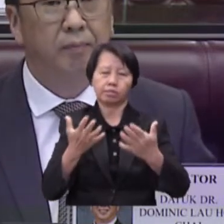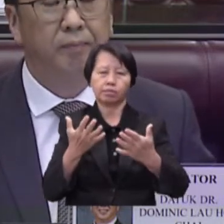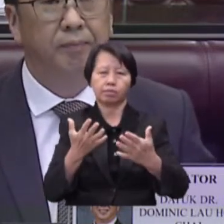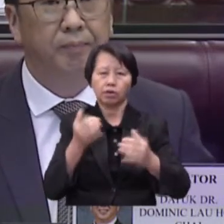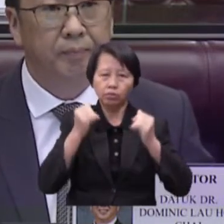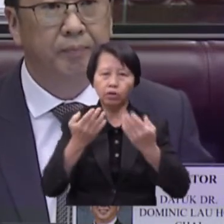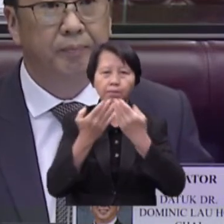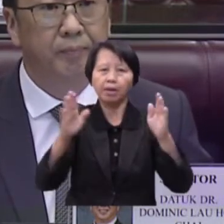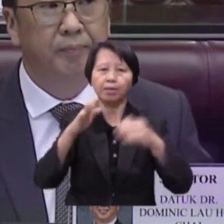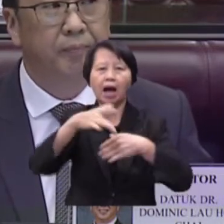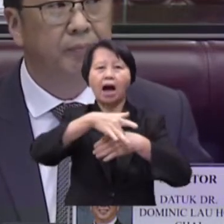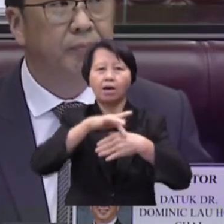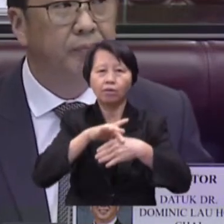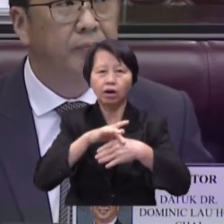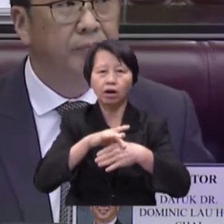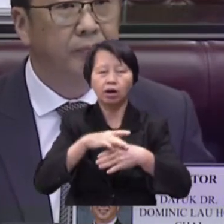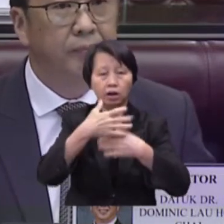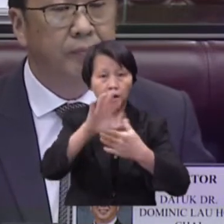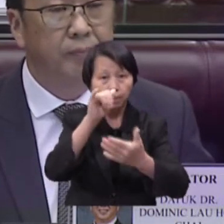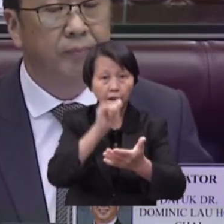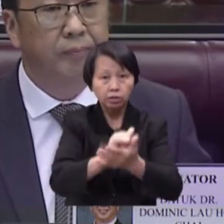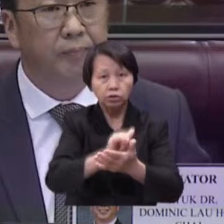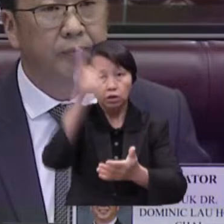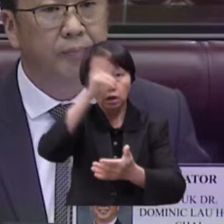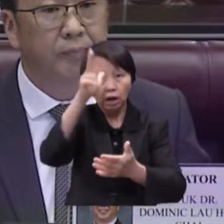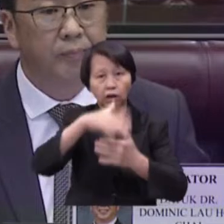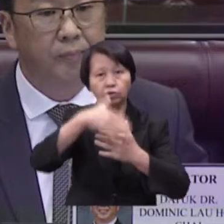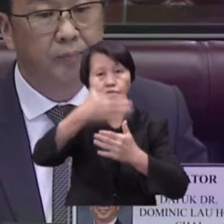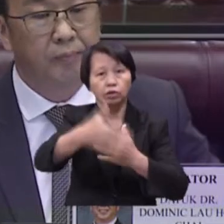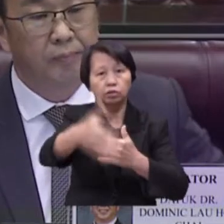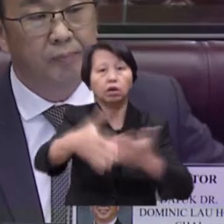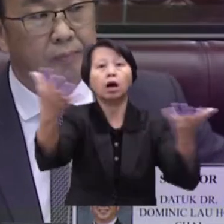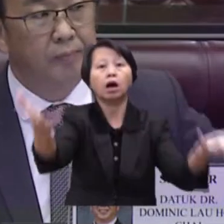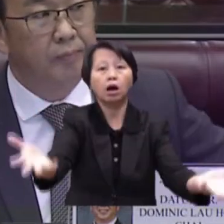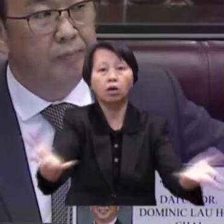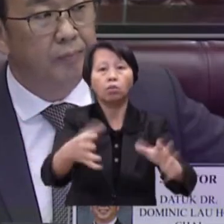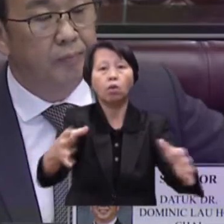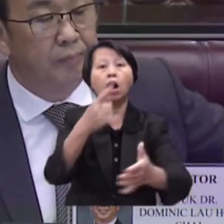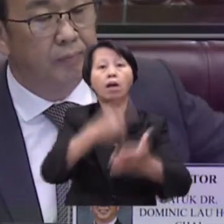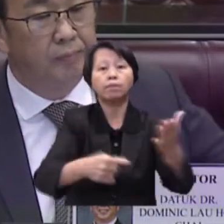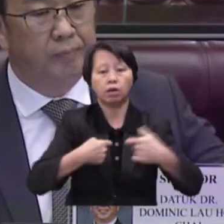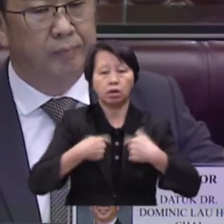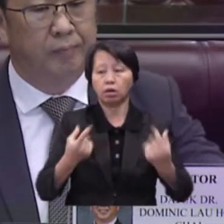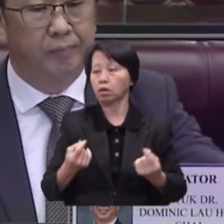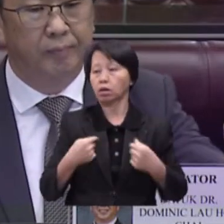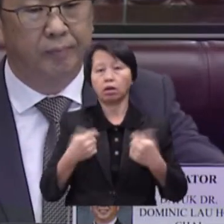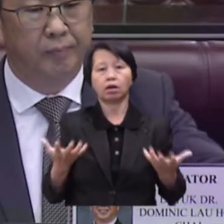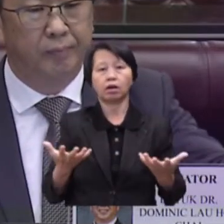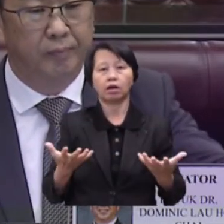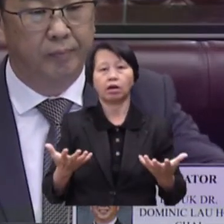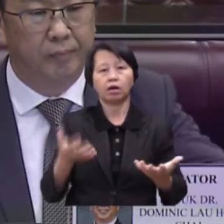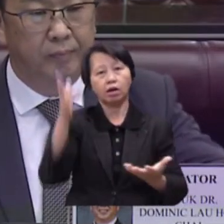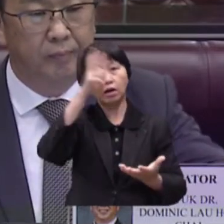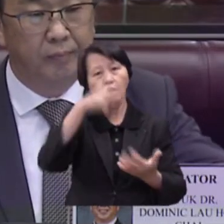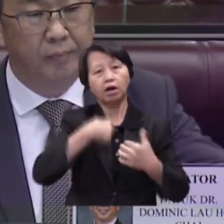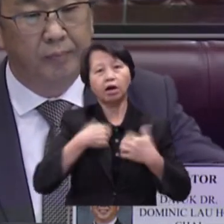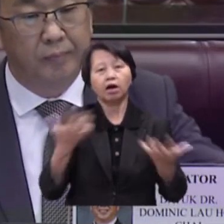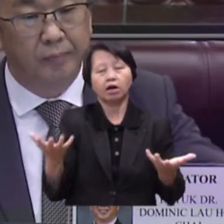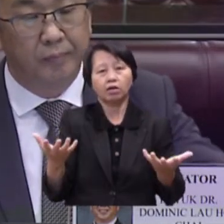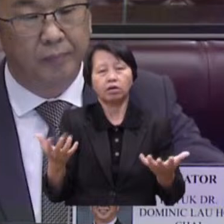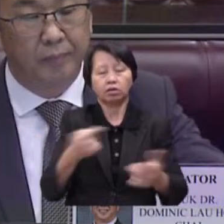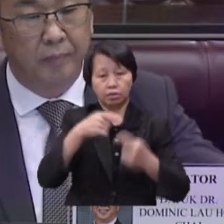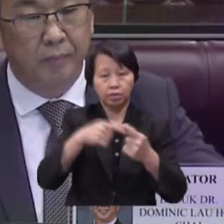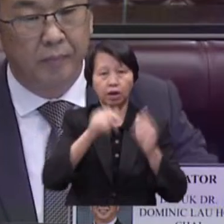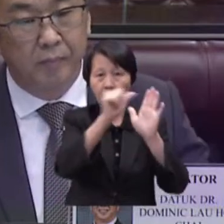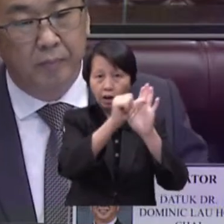langkah kerajaan selepas ini dengan orang yang telah dipenjarakan ini dan apabila